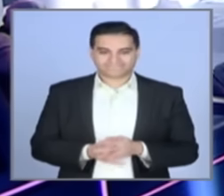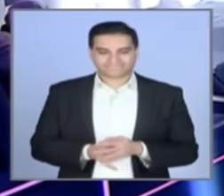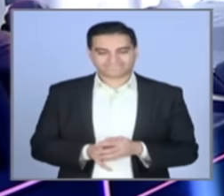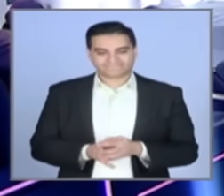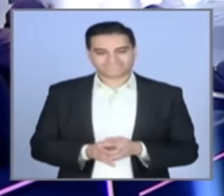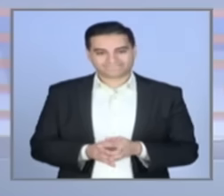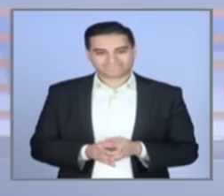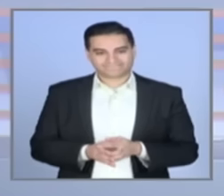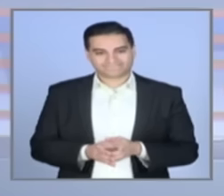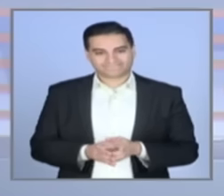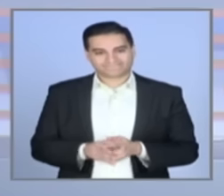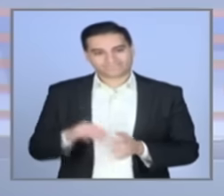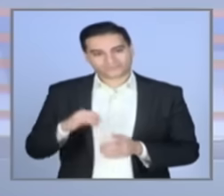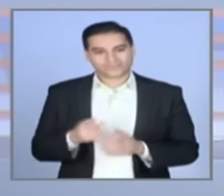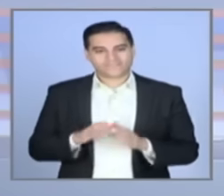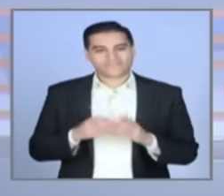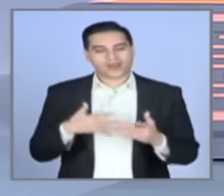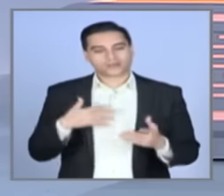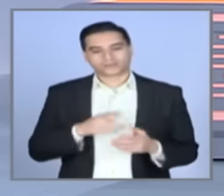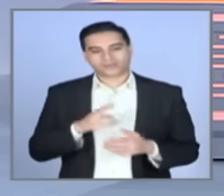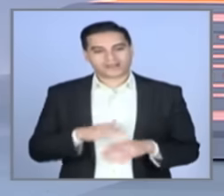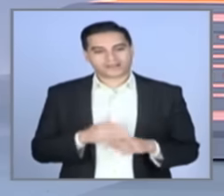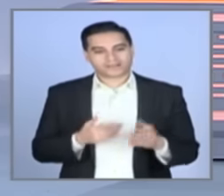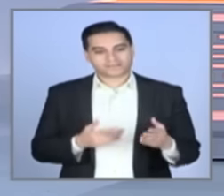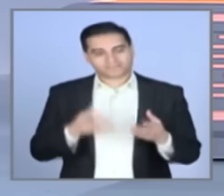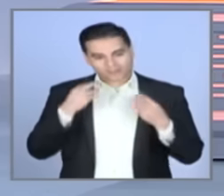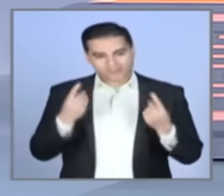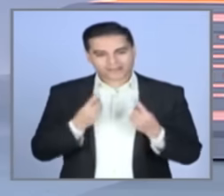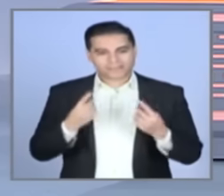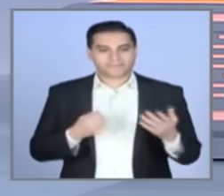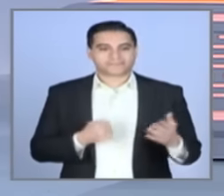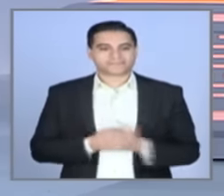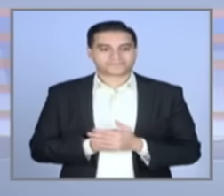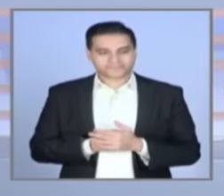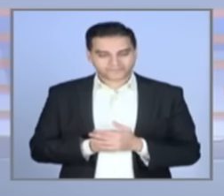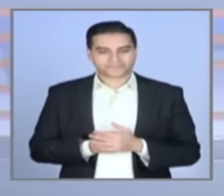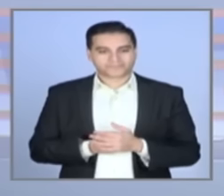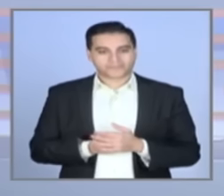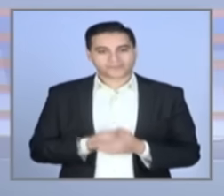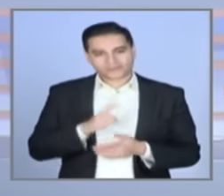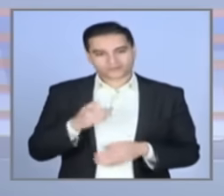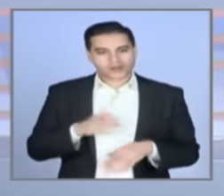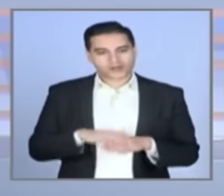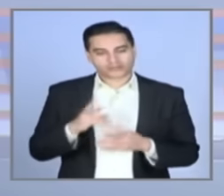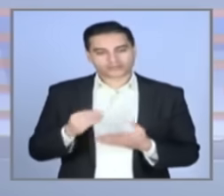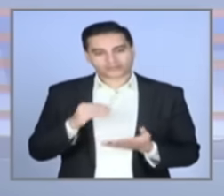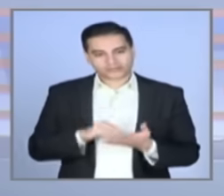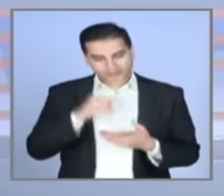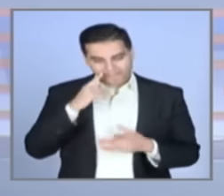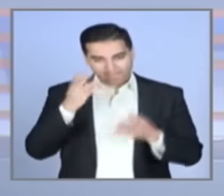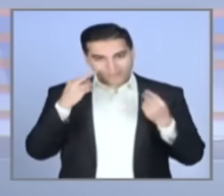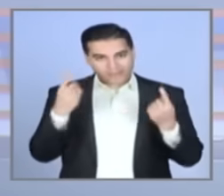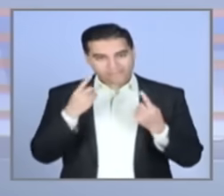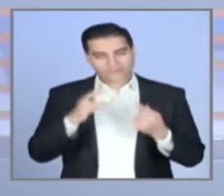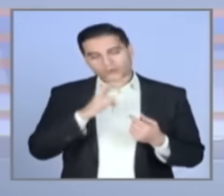جوكر. فريق الحياة تحبوا تتسألوا فيه؟ معلومات عامة. معلومات عامة. تمام. سؤال بعشرين نقطة. معلومات